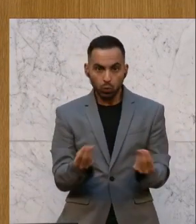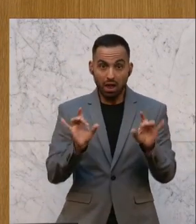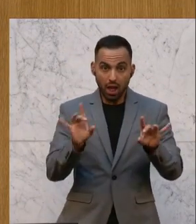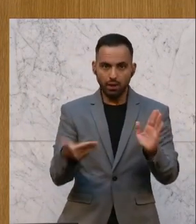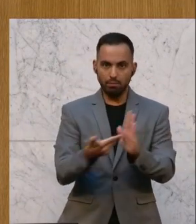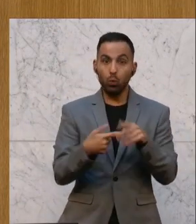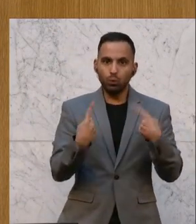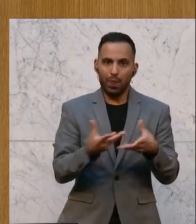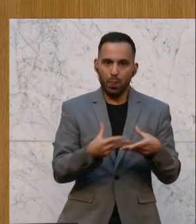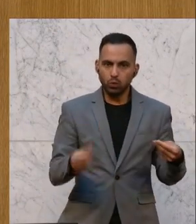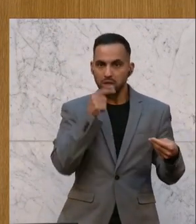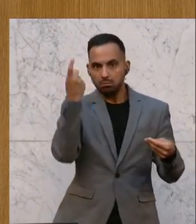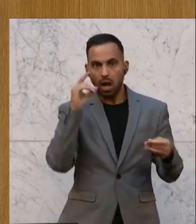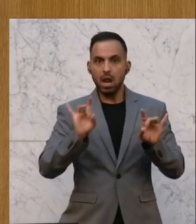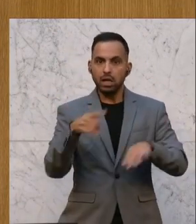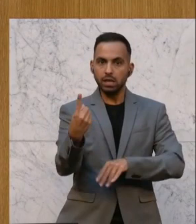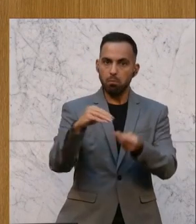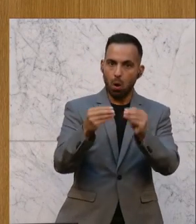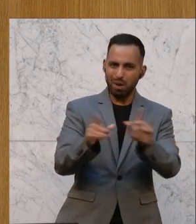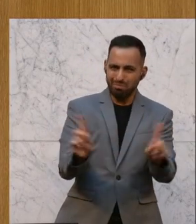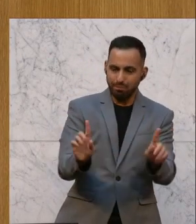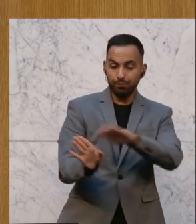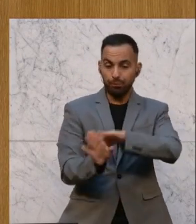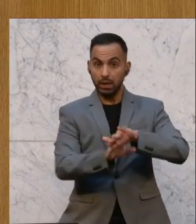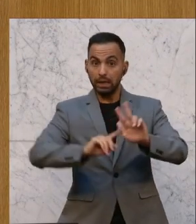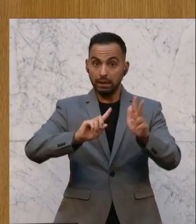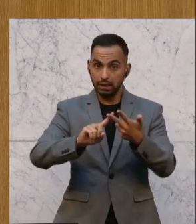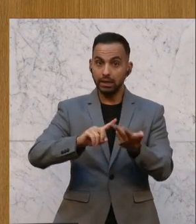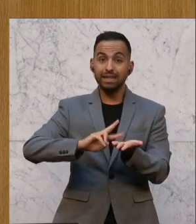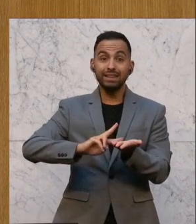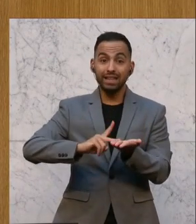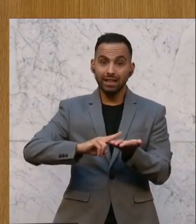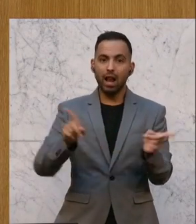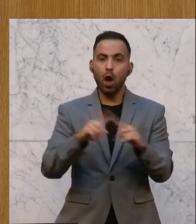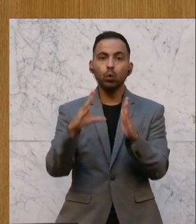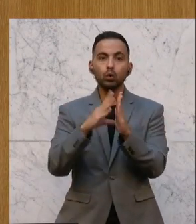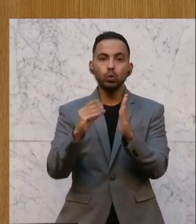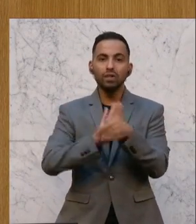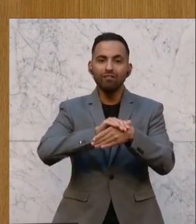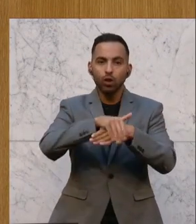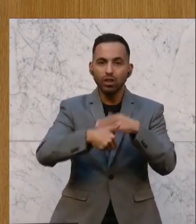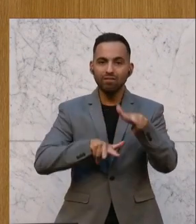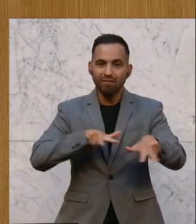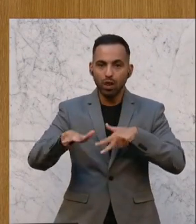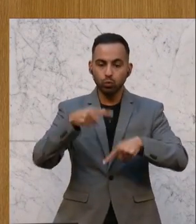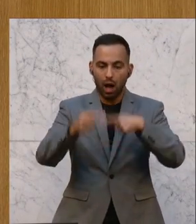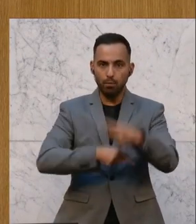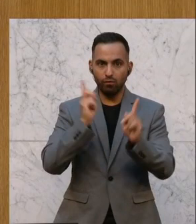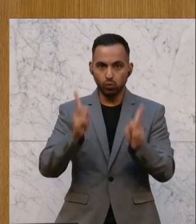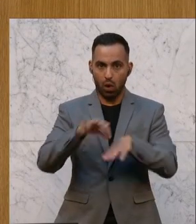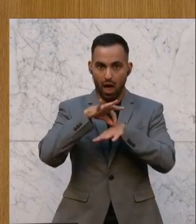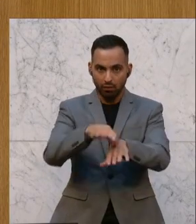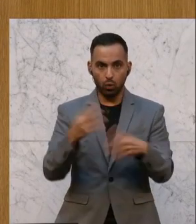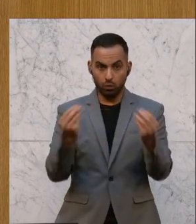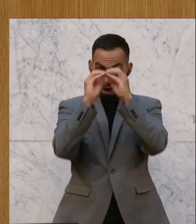Teil des Problems. Drittens, endlich digital und userfreundliche Verwaltungsabläufe. Die gehören dringend vereinfacht